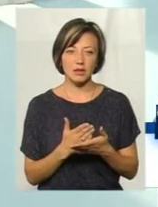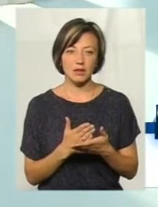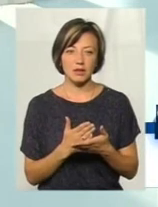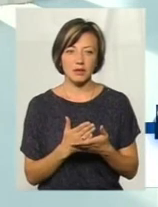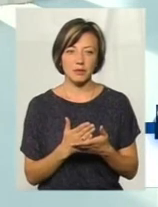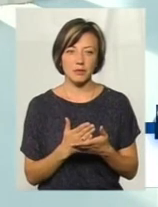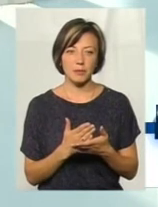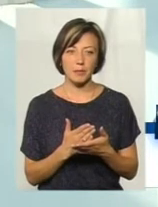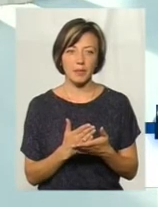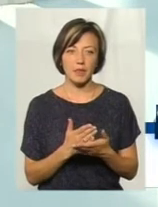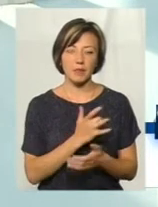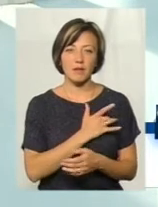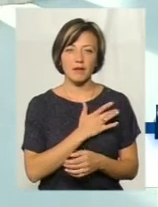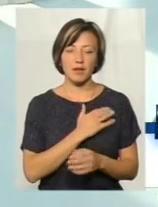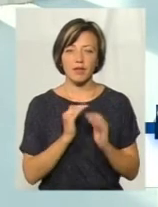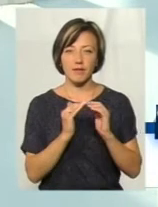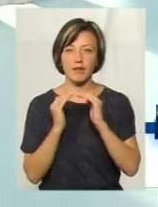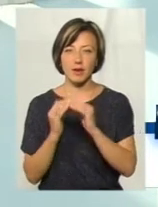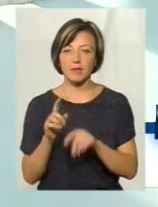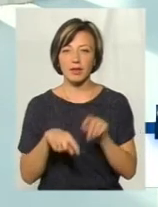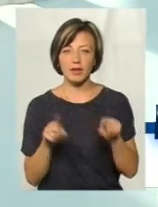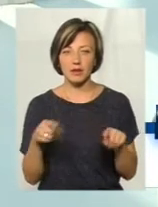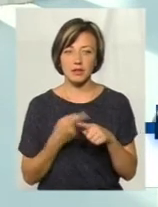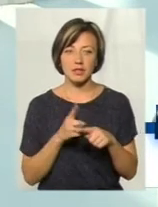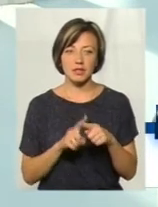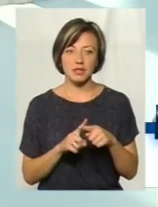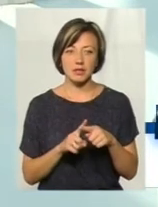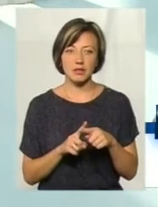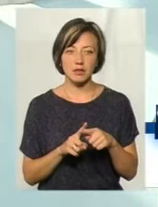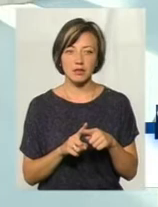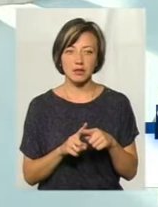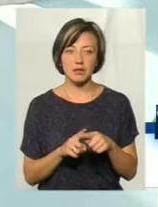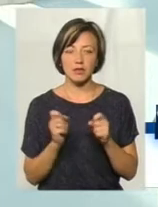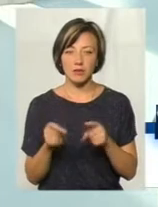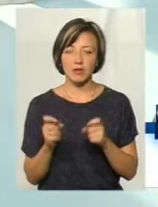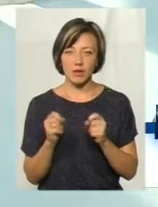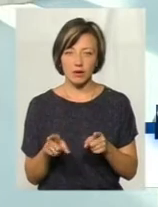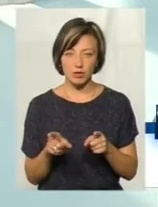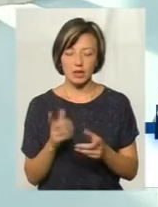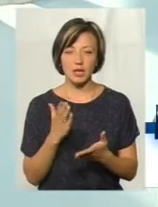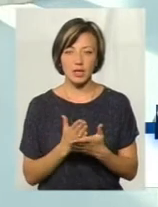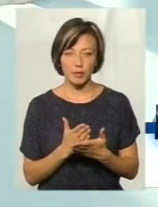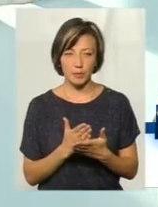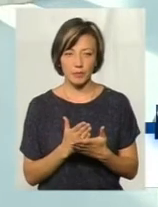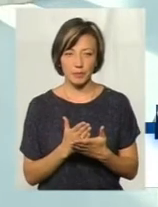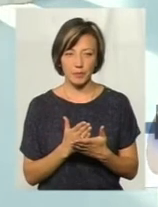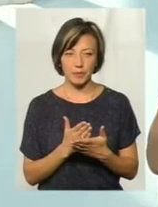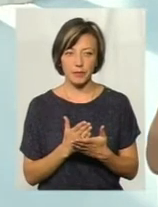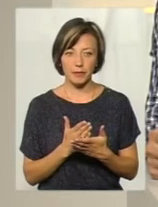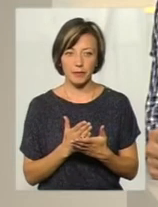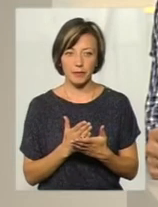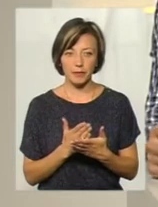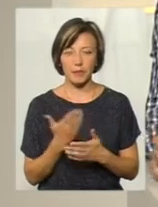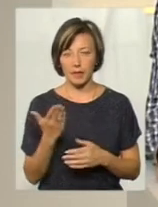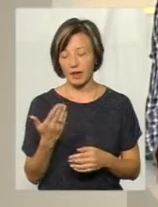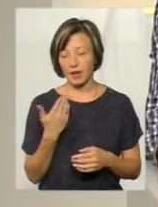невеличка приватна ферма і так далі. І час від часу ці суб'єкти туди щось викачують. Є... Тобто вам про це відомо,